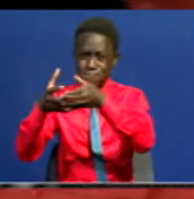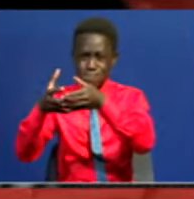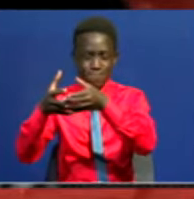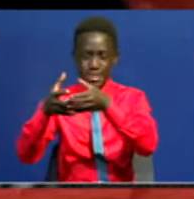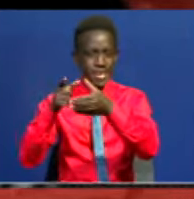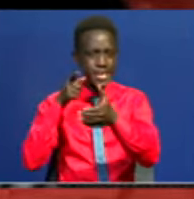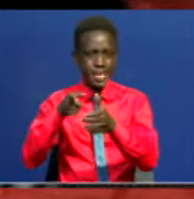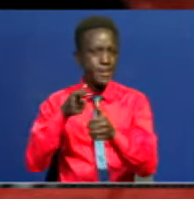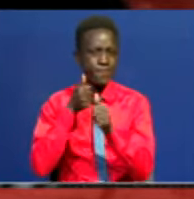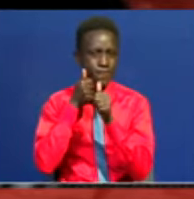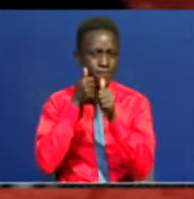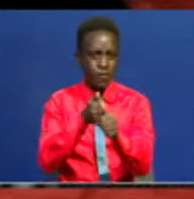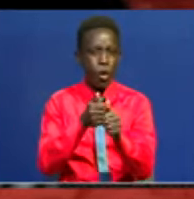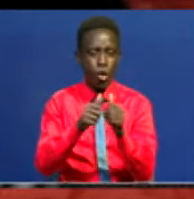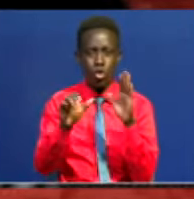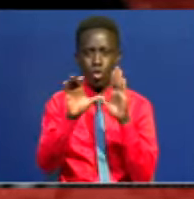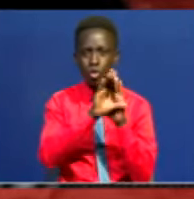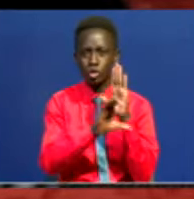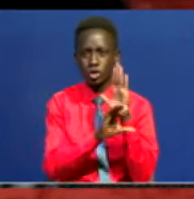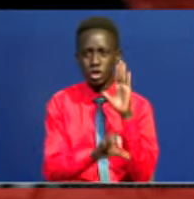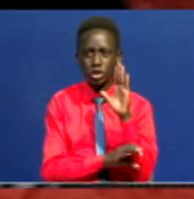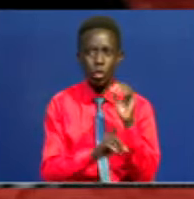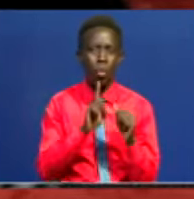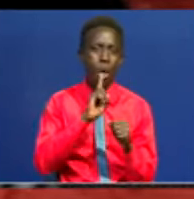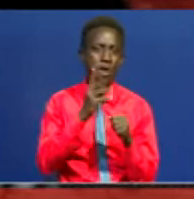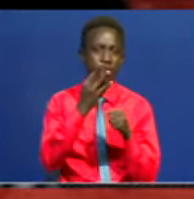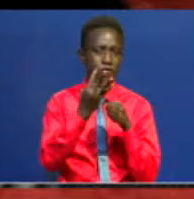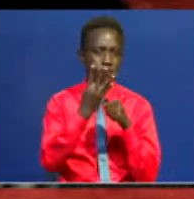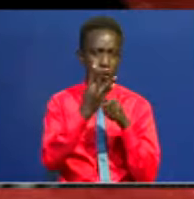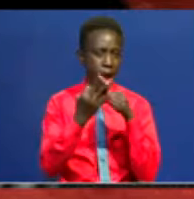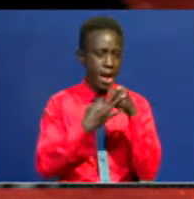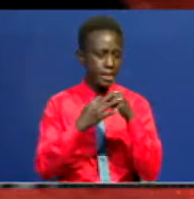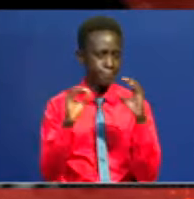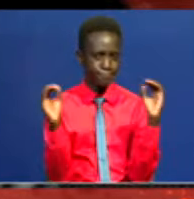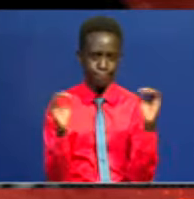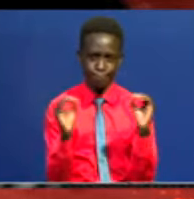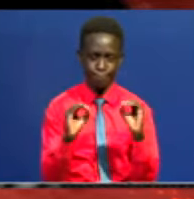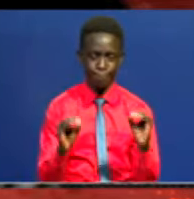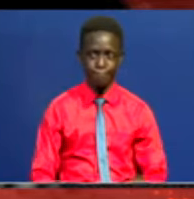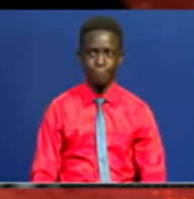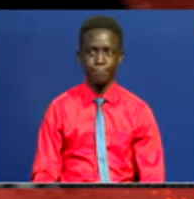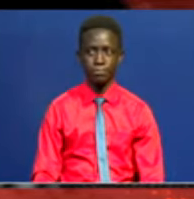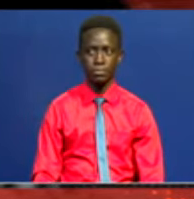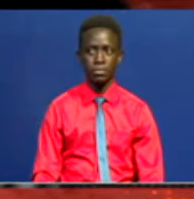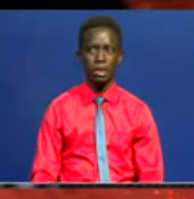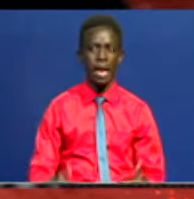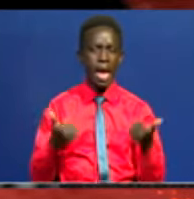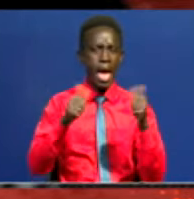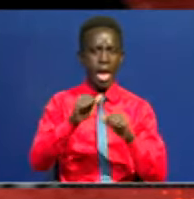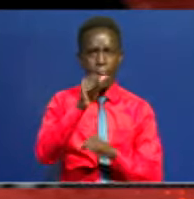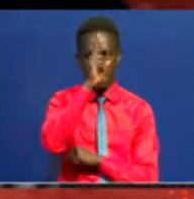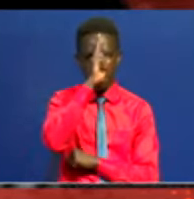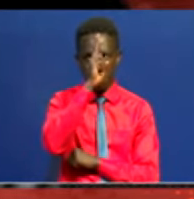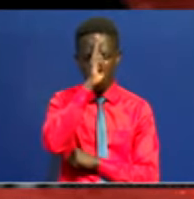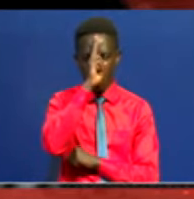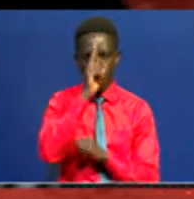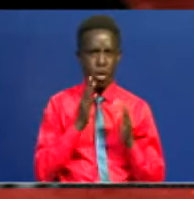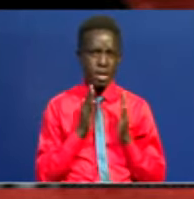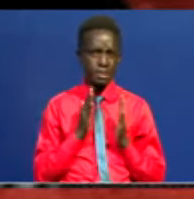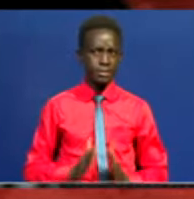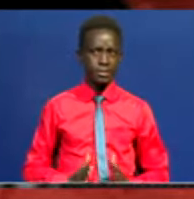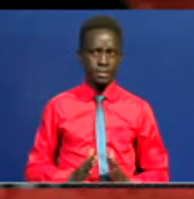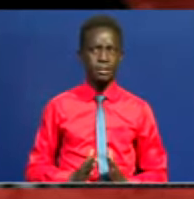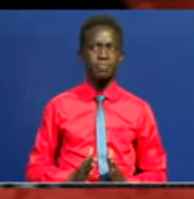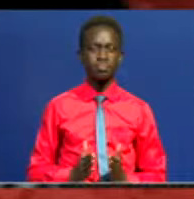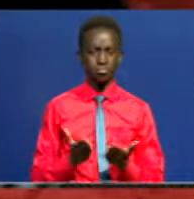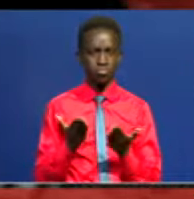Any further action or steps taken by any state organ or state officer in furtherance of such decision contravenes